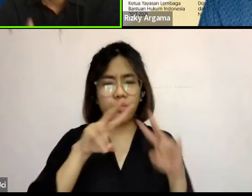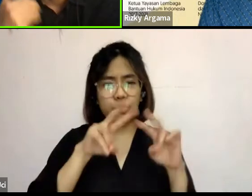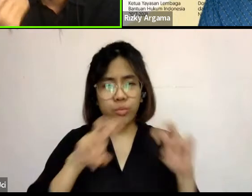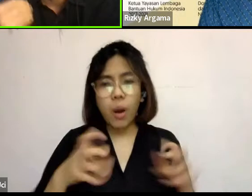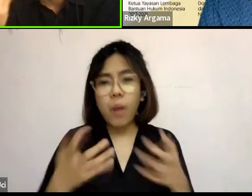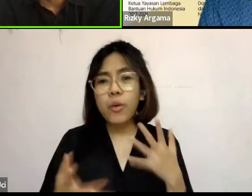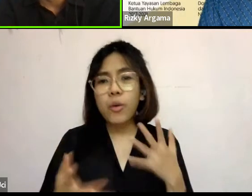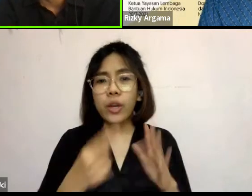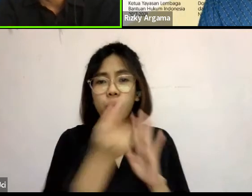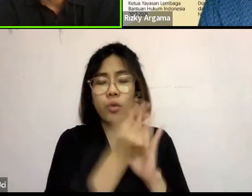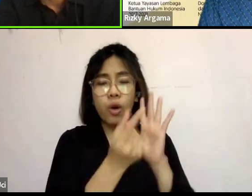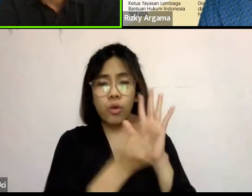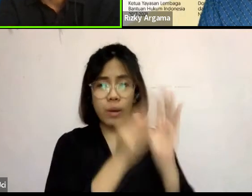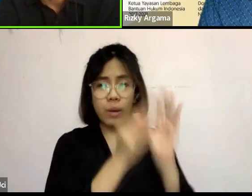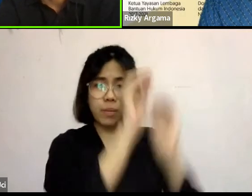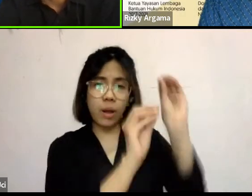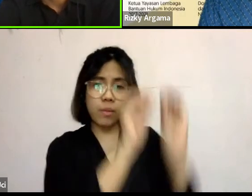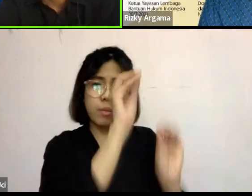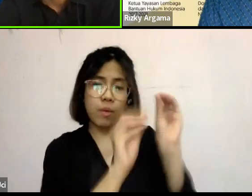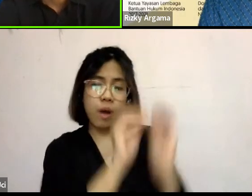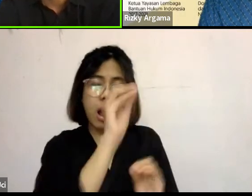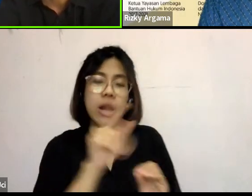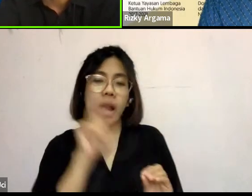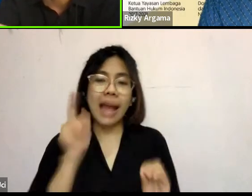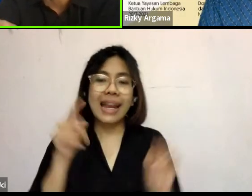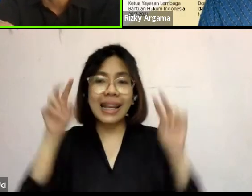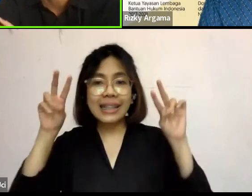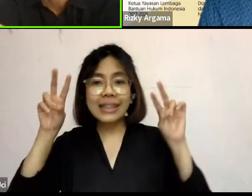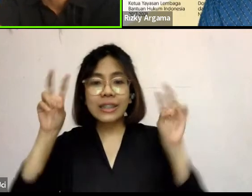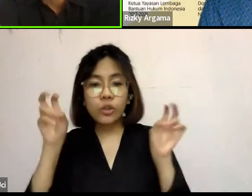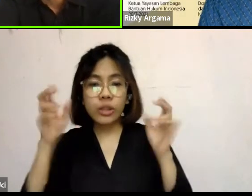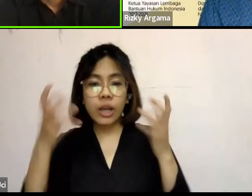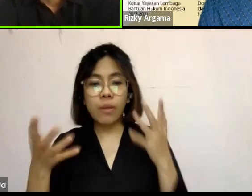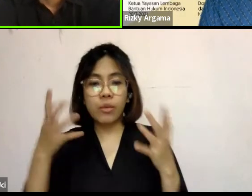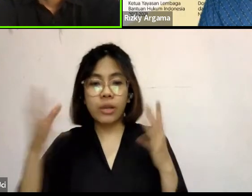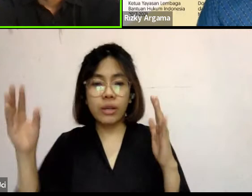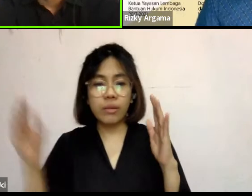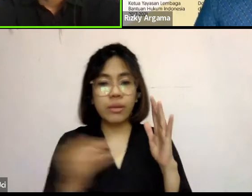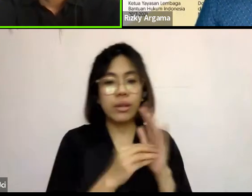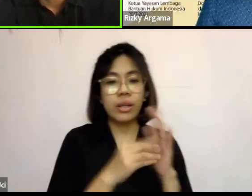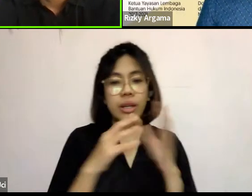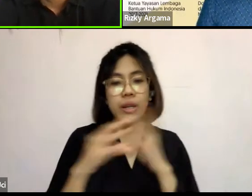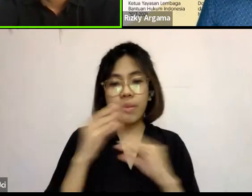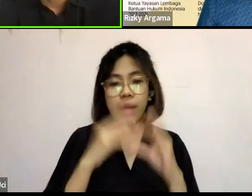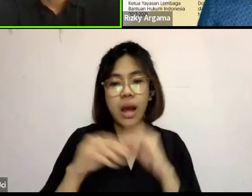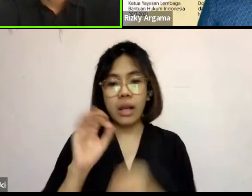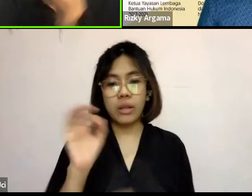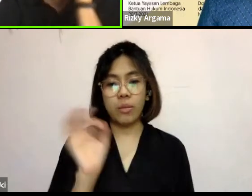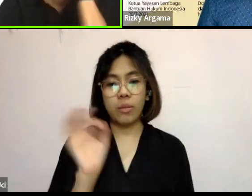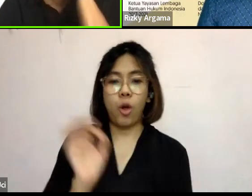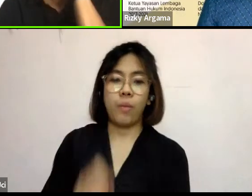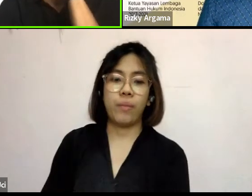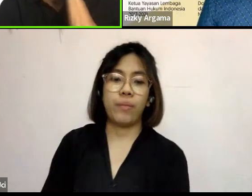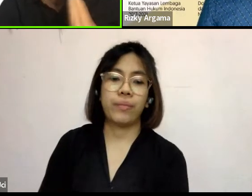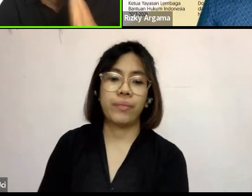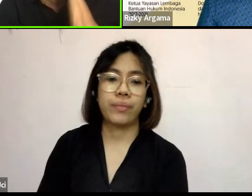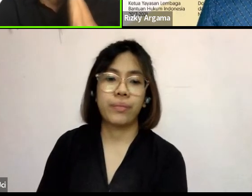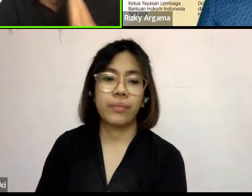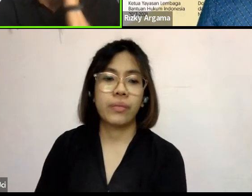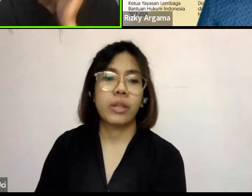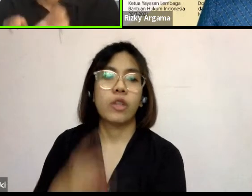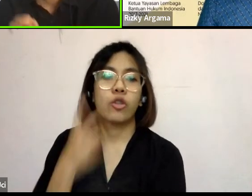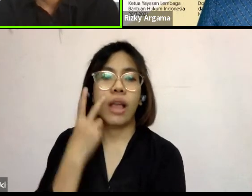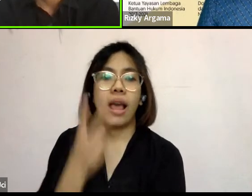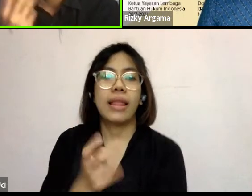pembentukan peraturan ada ada isu yang yang selama ini juga kurang dibahas Saya mau ngelihat yang kata-kata yang